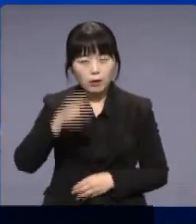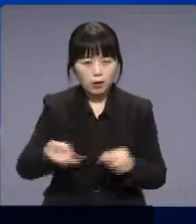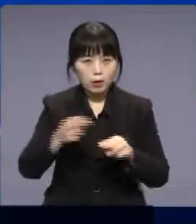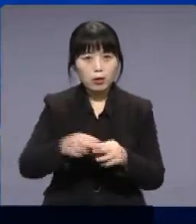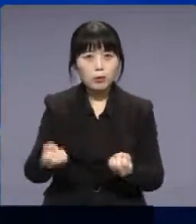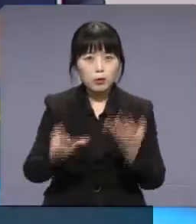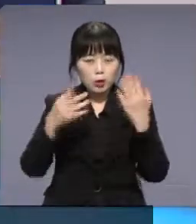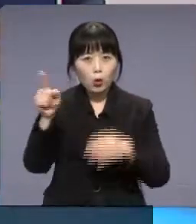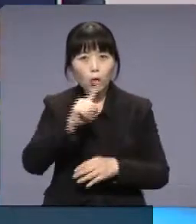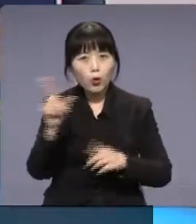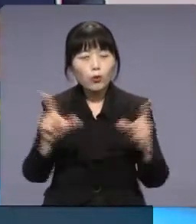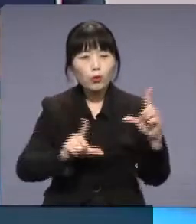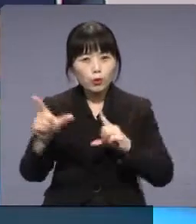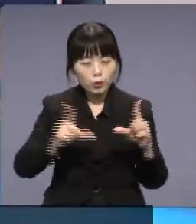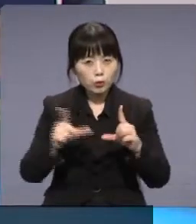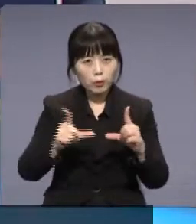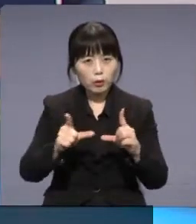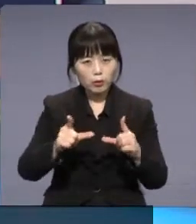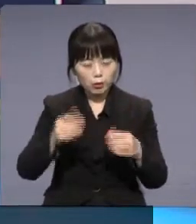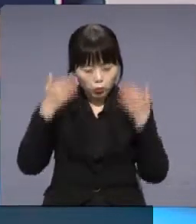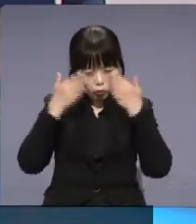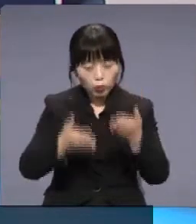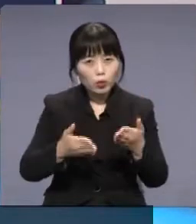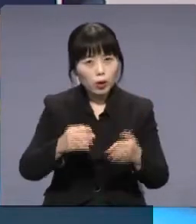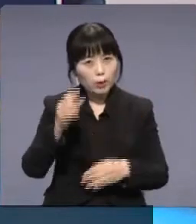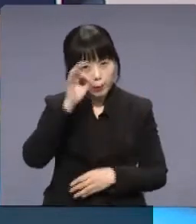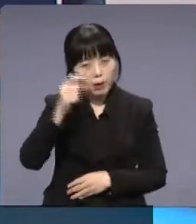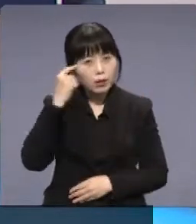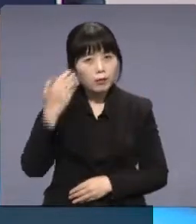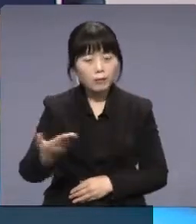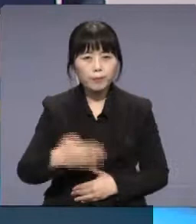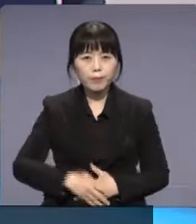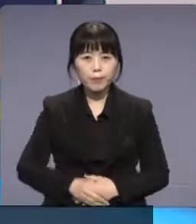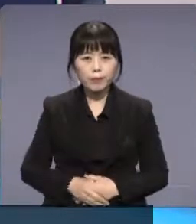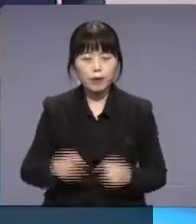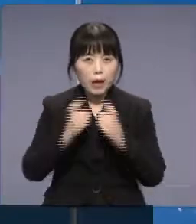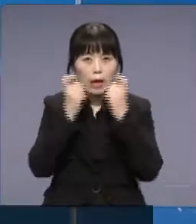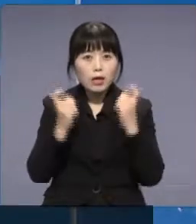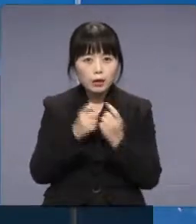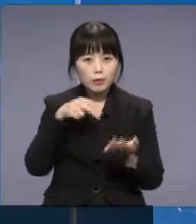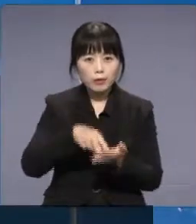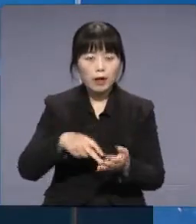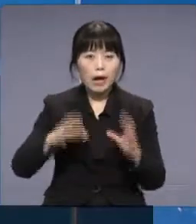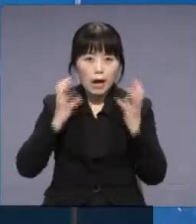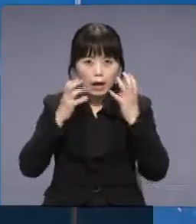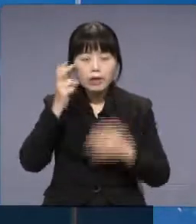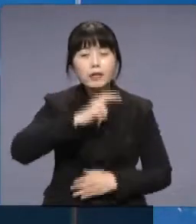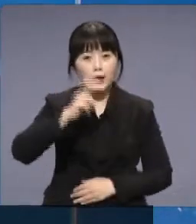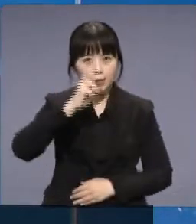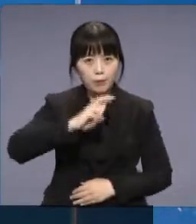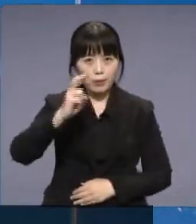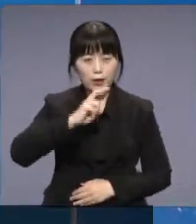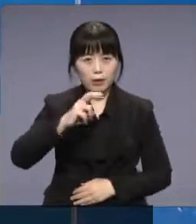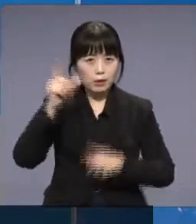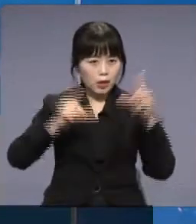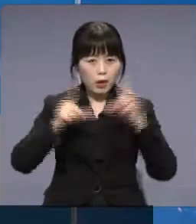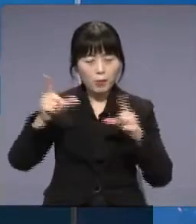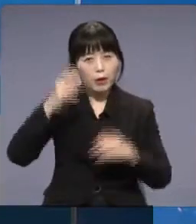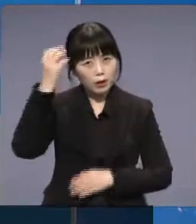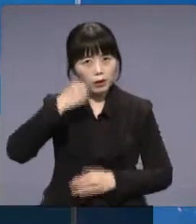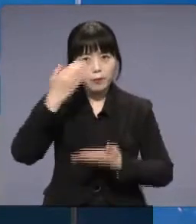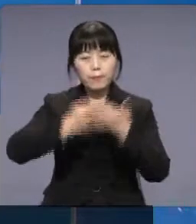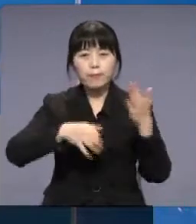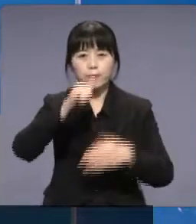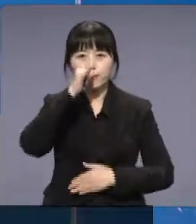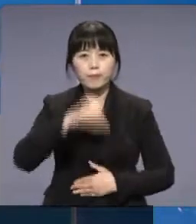어느 장면들을 좀 유심 있게 보셨습니까? 뭐 제 개인적으로는 오늘 아이들이 합창했던 장면이 가장 기억에